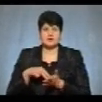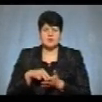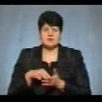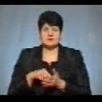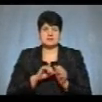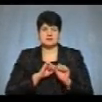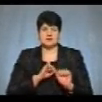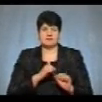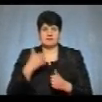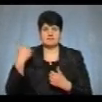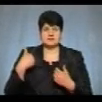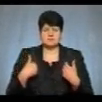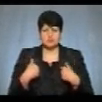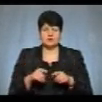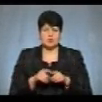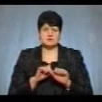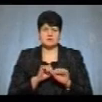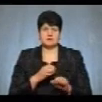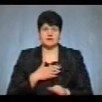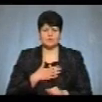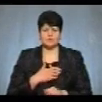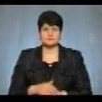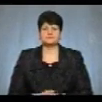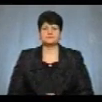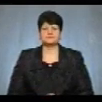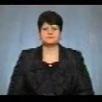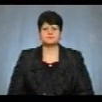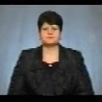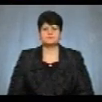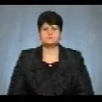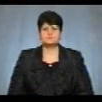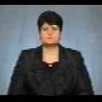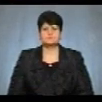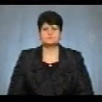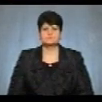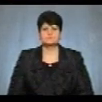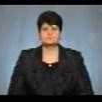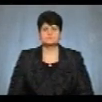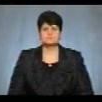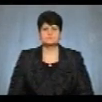прикривав спину, так же само прикривали мої. Марта Журавель, Андрій Прокопів, Юрій Багрій. Новини.